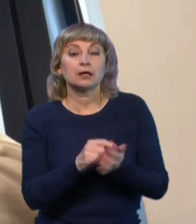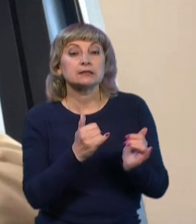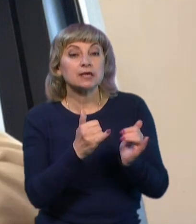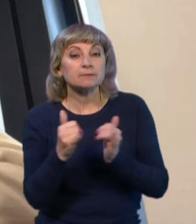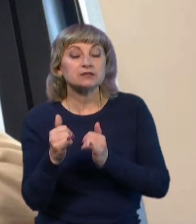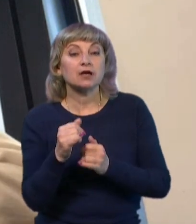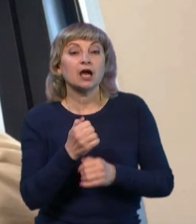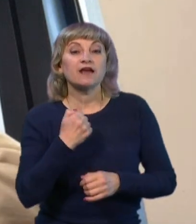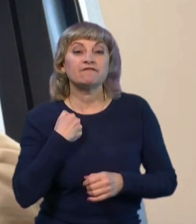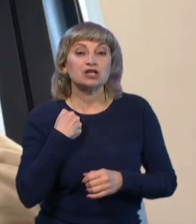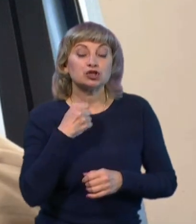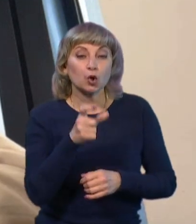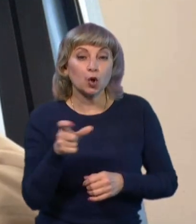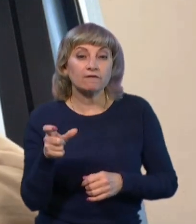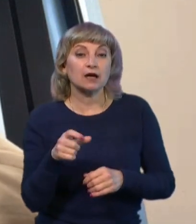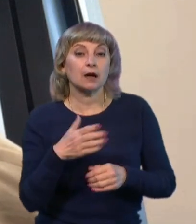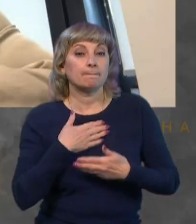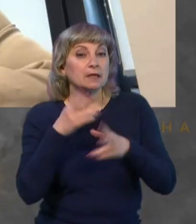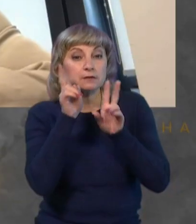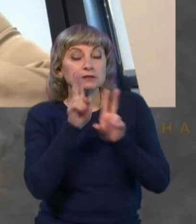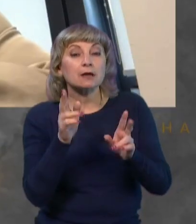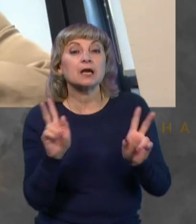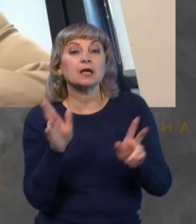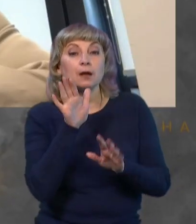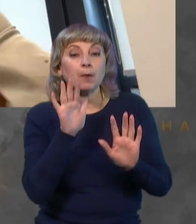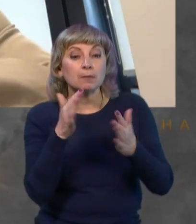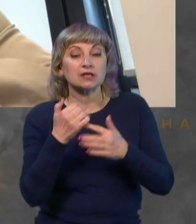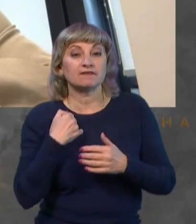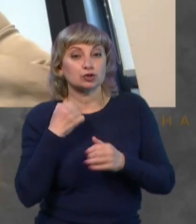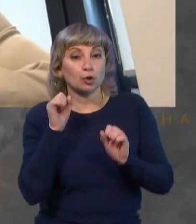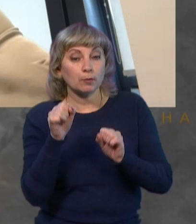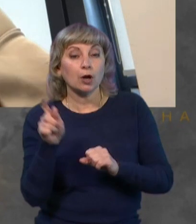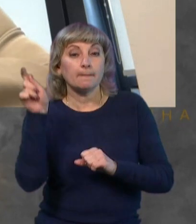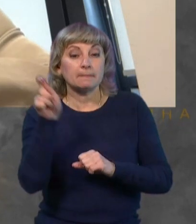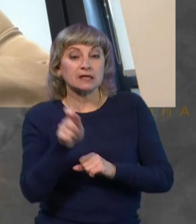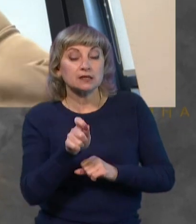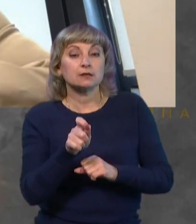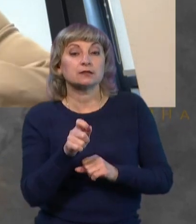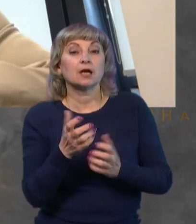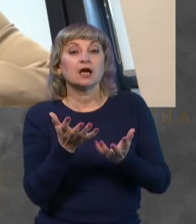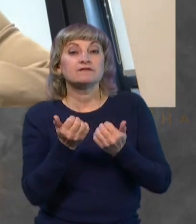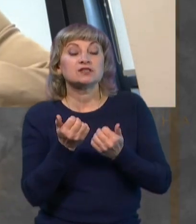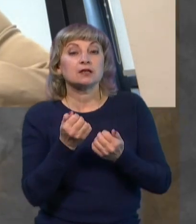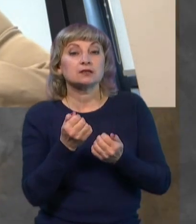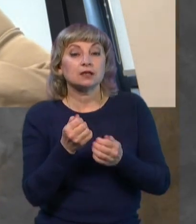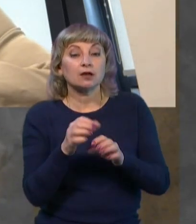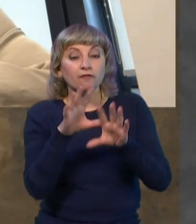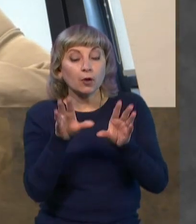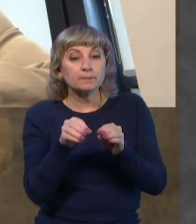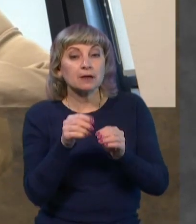забезпечувати і військових, тобто ми не знаємо, в який момент військові можуть приїхати і взяти відповідний об'єм